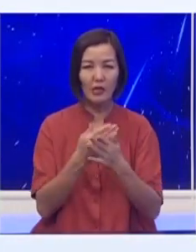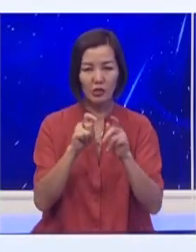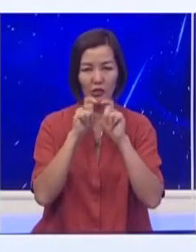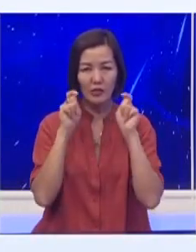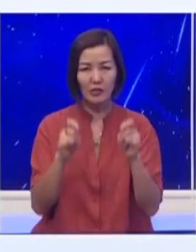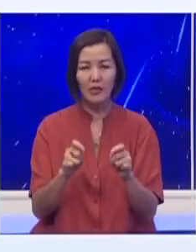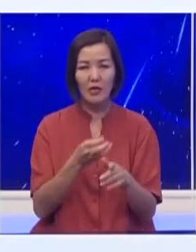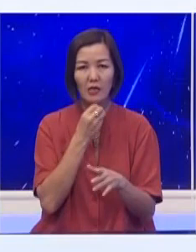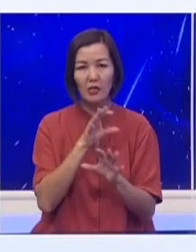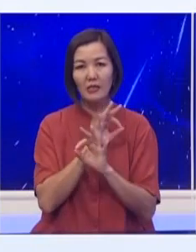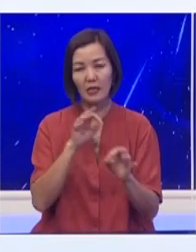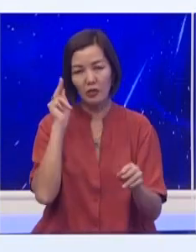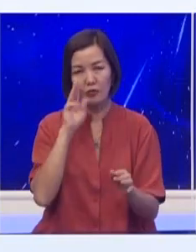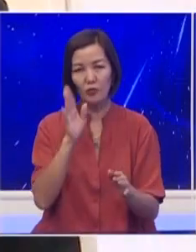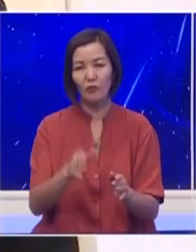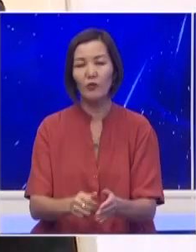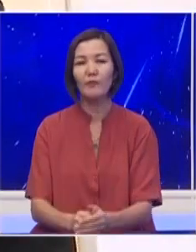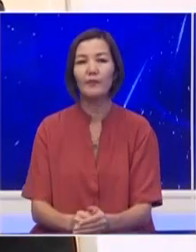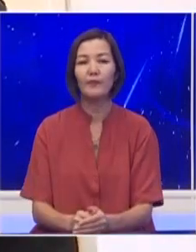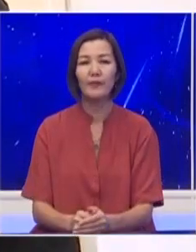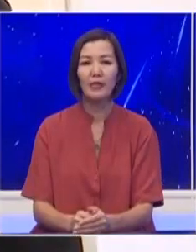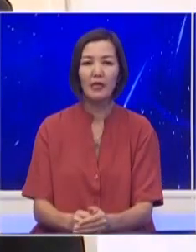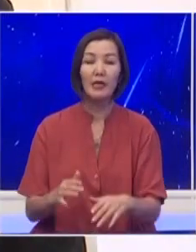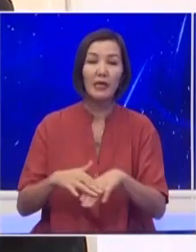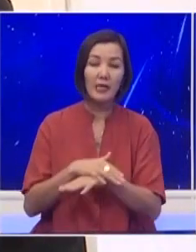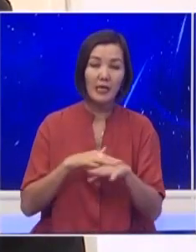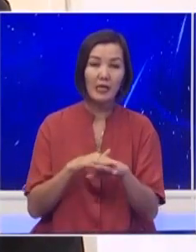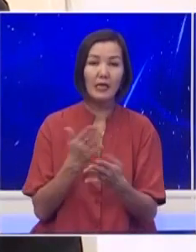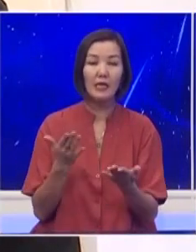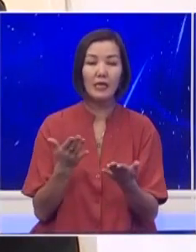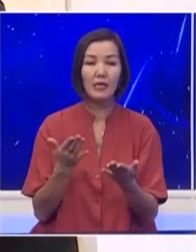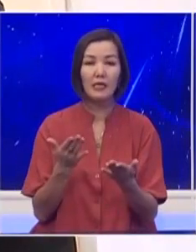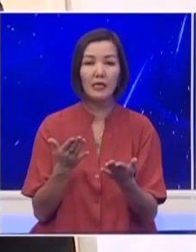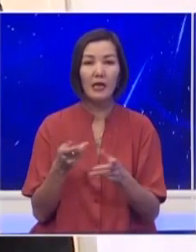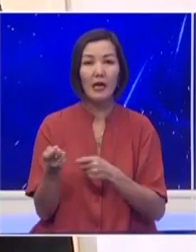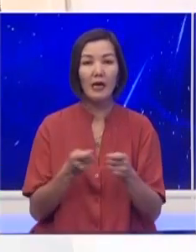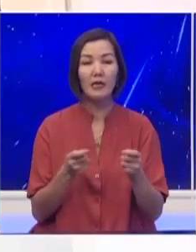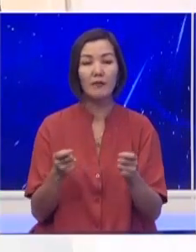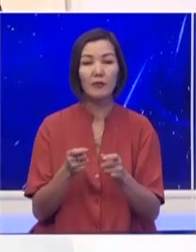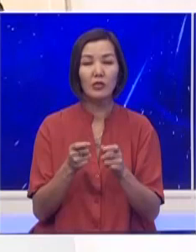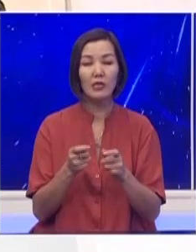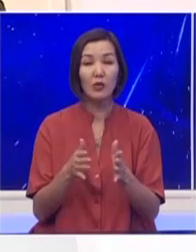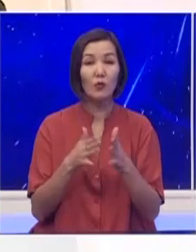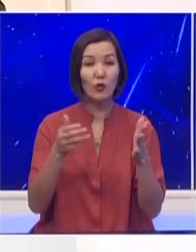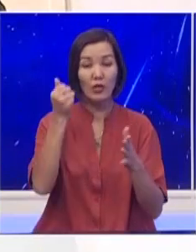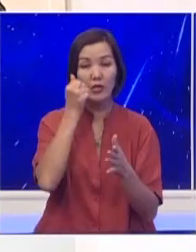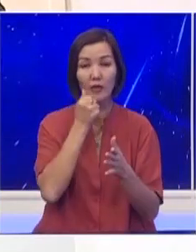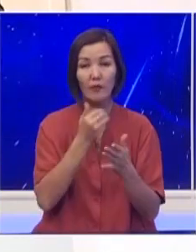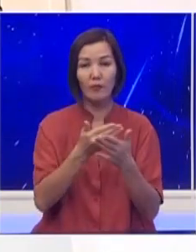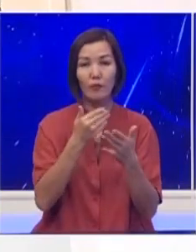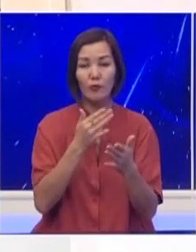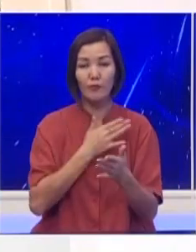осында жақсы оқимыз деген үміттеміз. Елге, жұртқа, әкімшілікке үлкен алғысымызды айтамыз. Бұрын